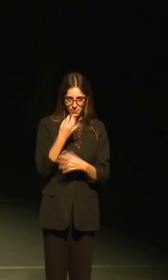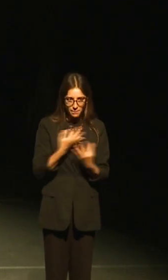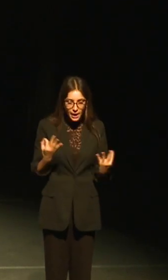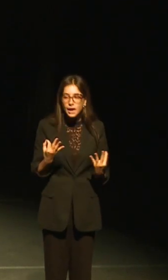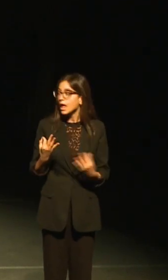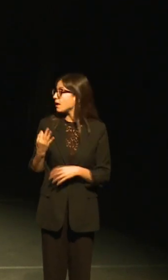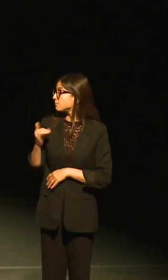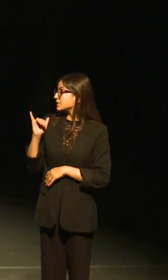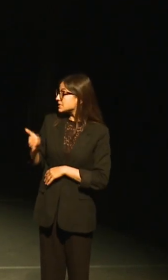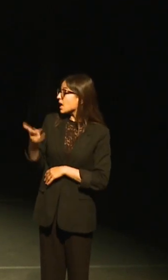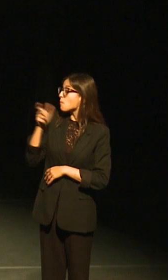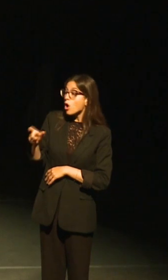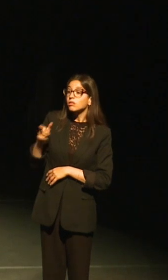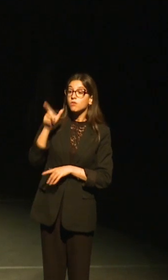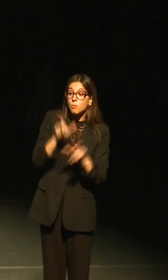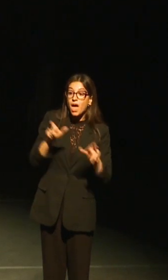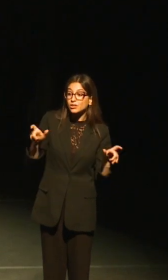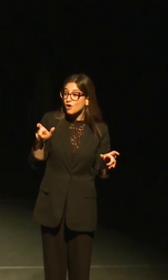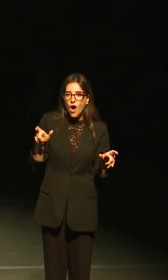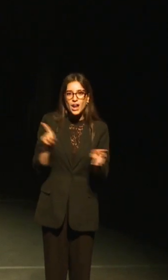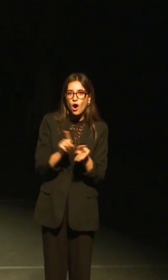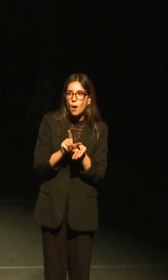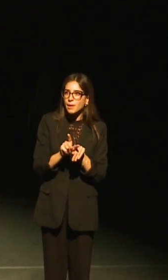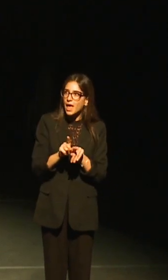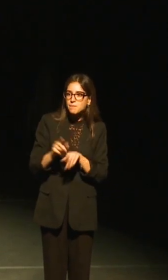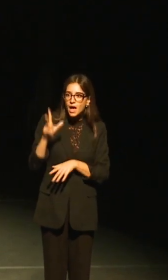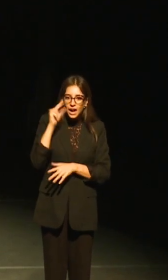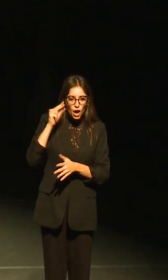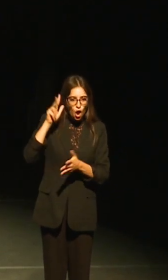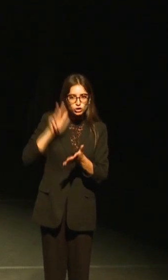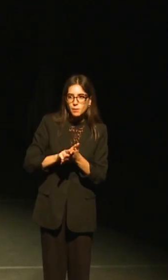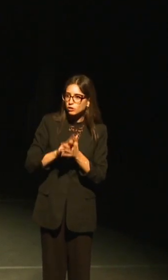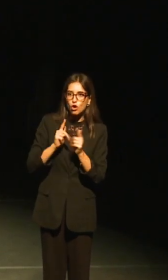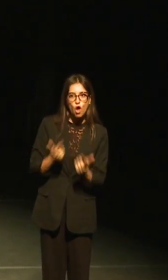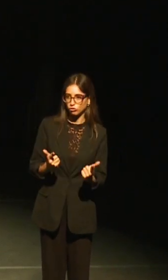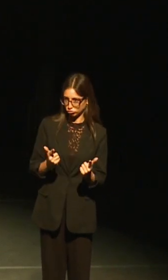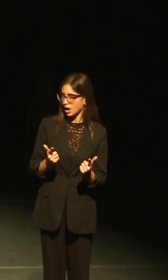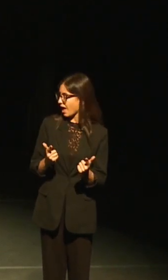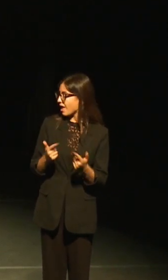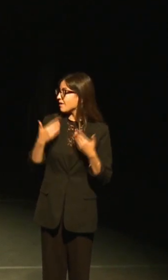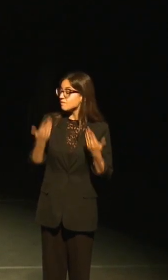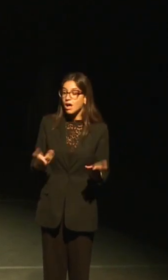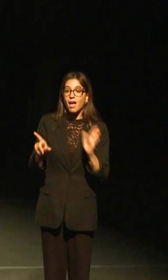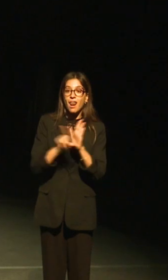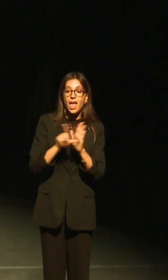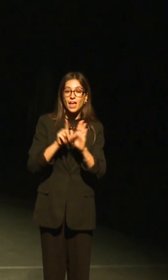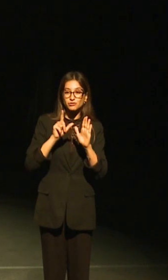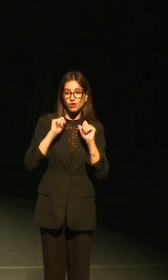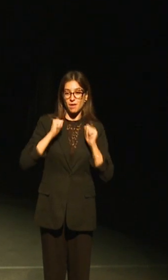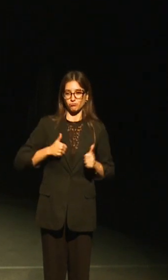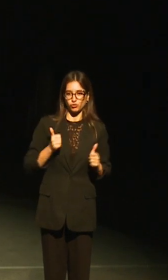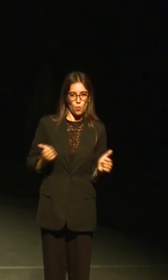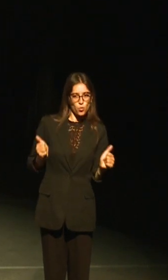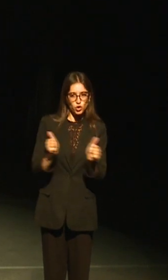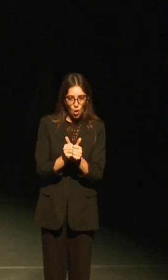riconosciute no dallo stato ma erano persone dello stesso sesso e infatti la legge sull'Unione civile fu un